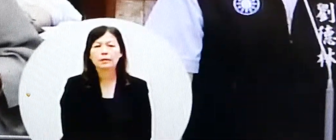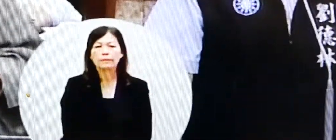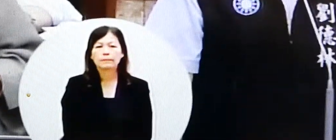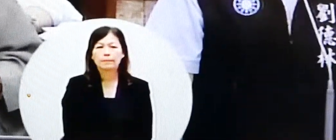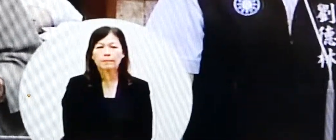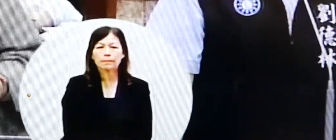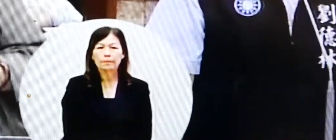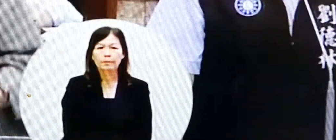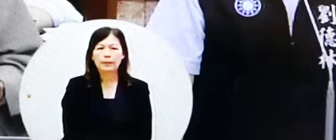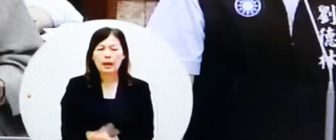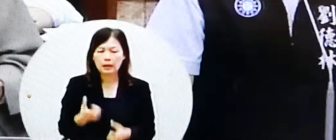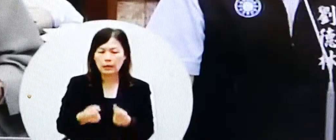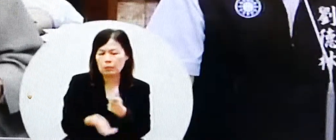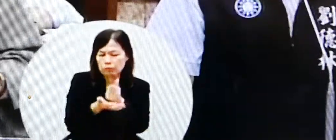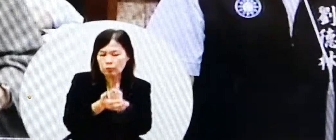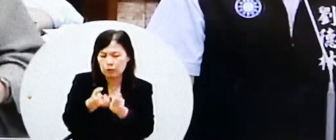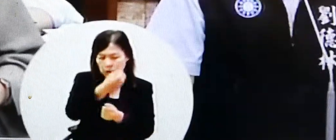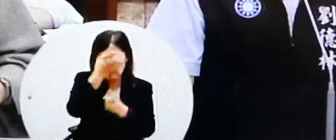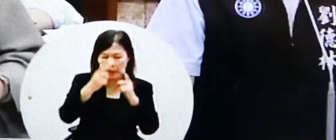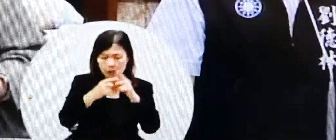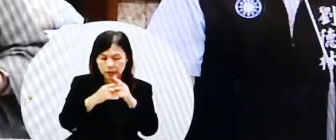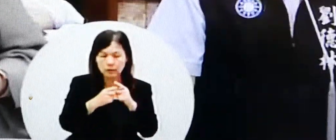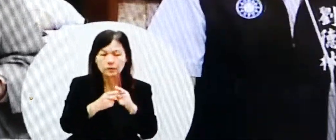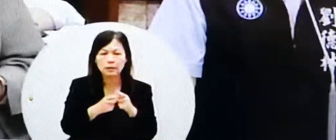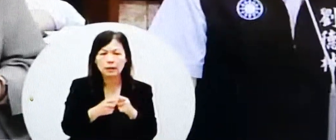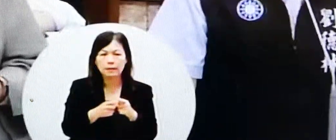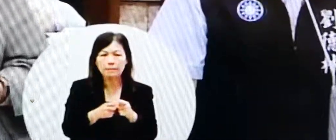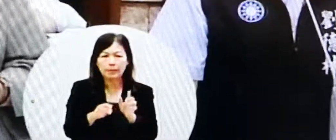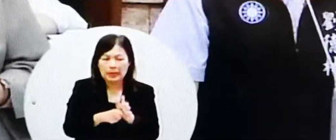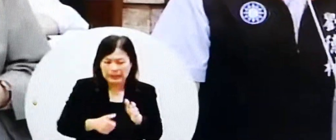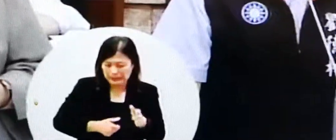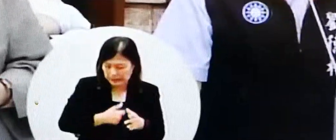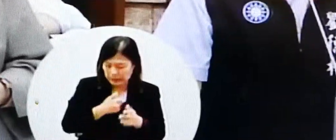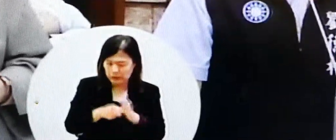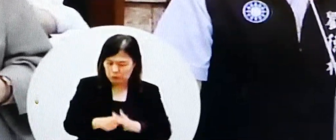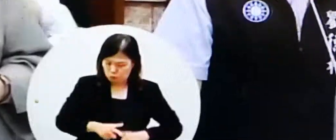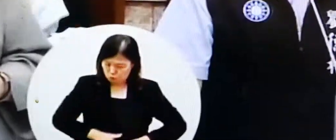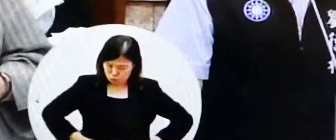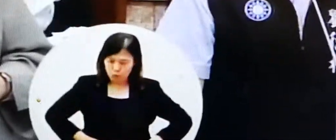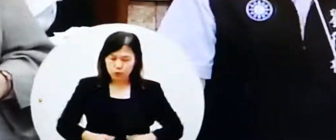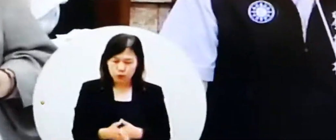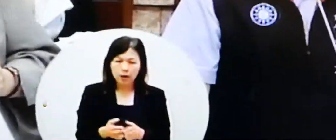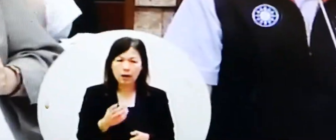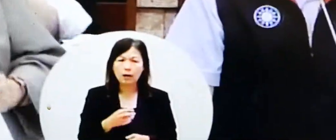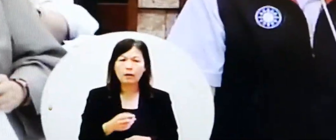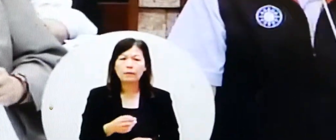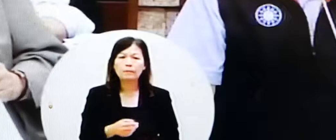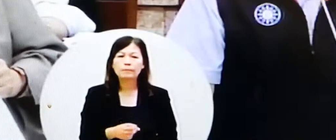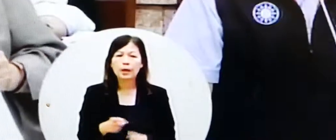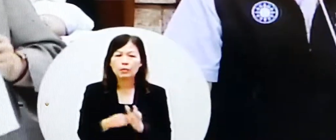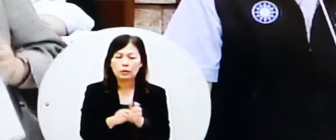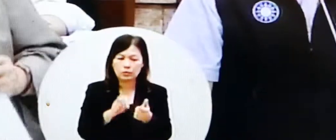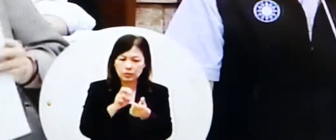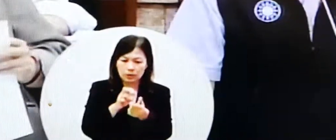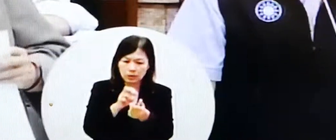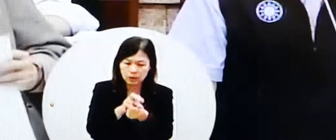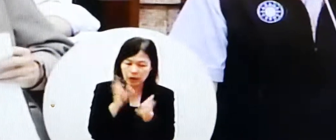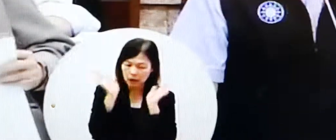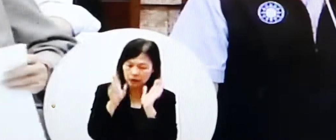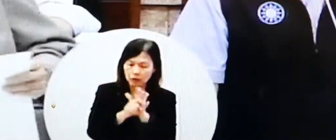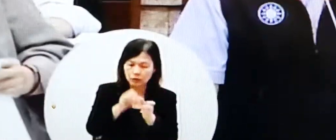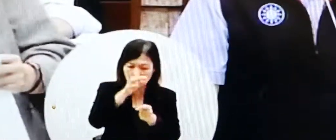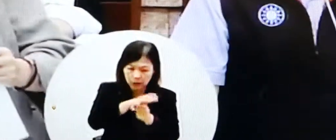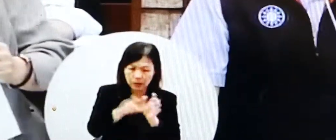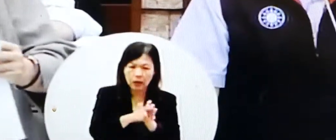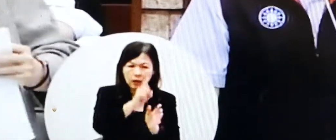世代，真的有勇气，除了我们育儿津贴1、2、3，哦，第一胎、第